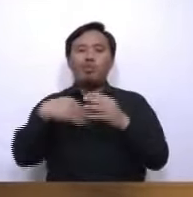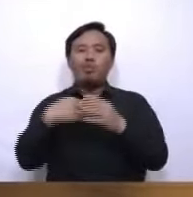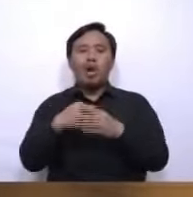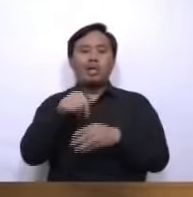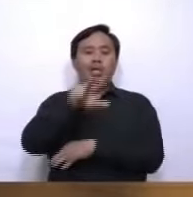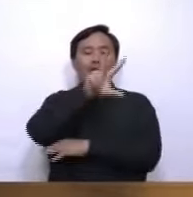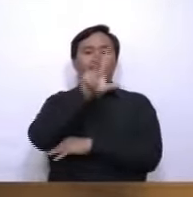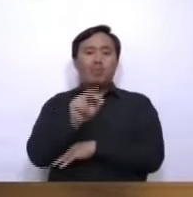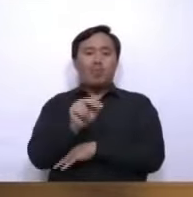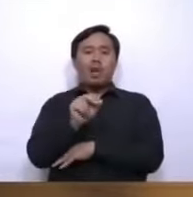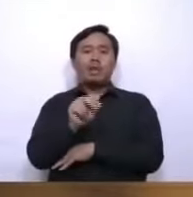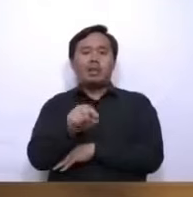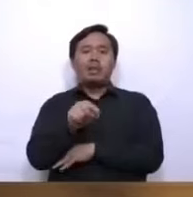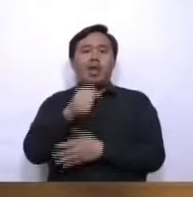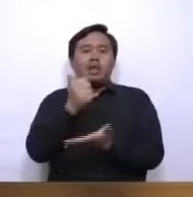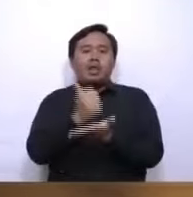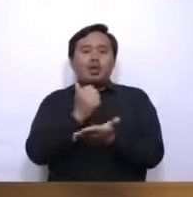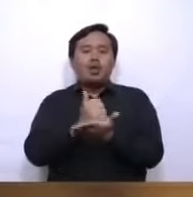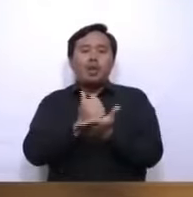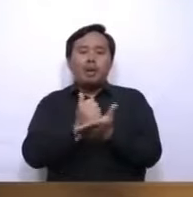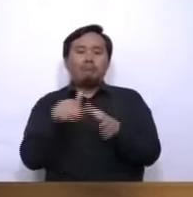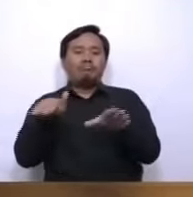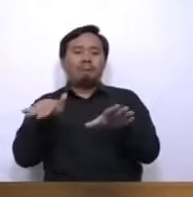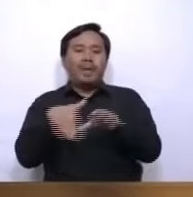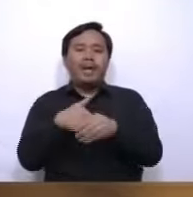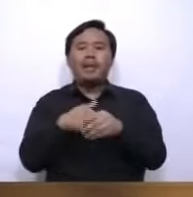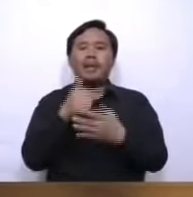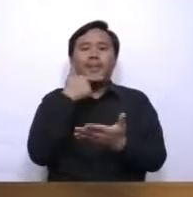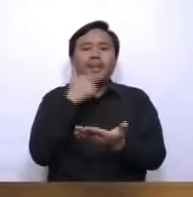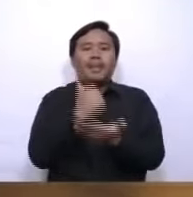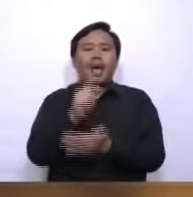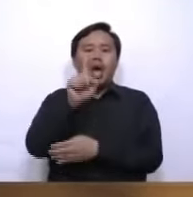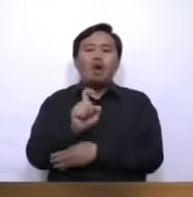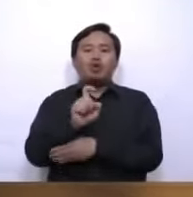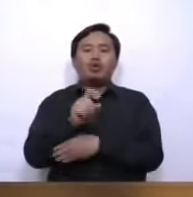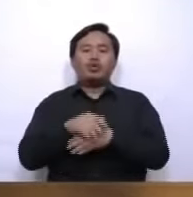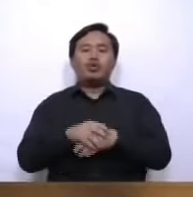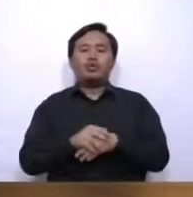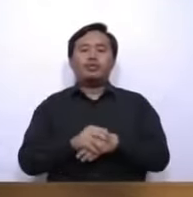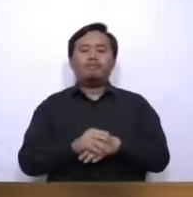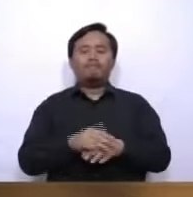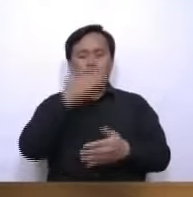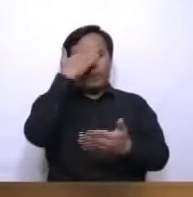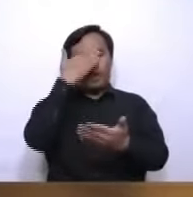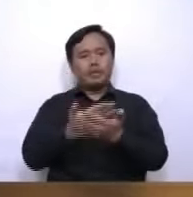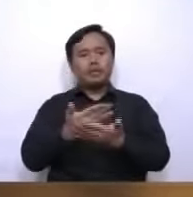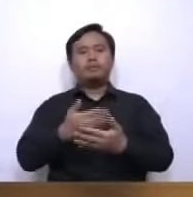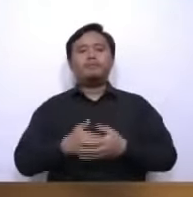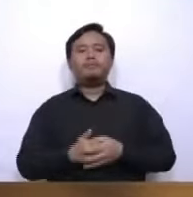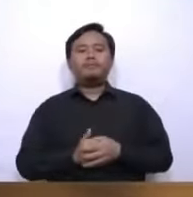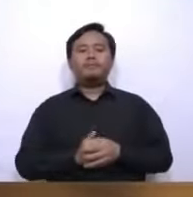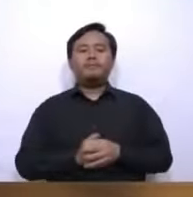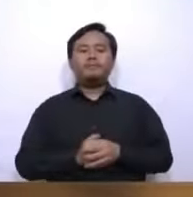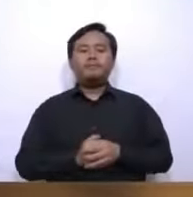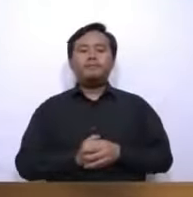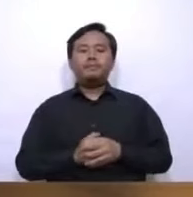sekian. Tentu harus menjadi bagian yang penting dalam rangka penanganan. Terima kasih.